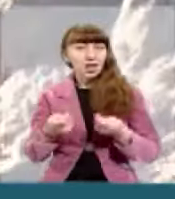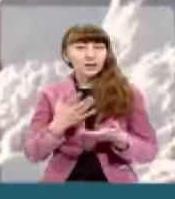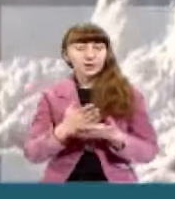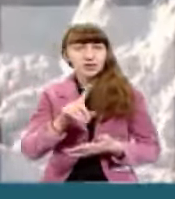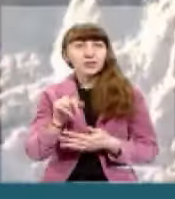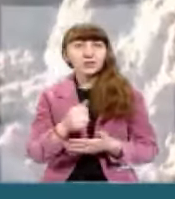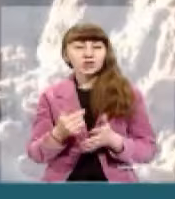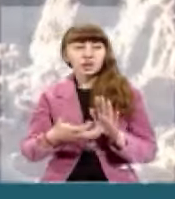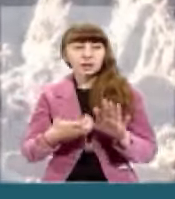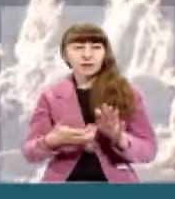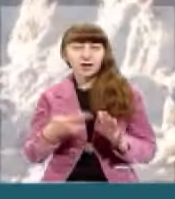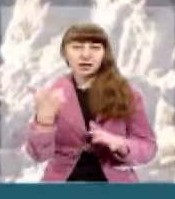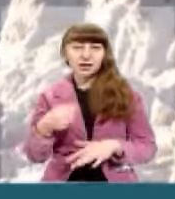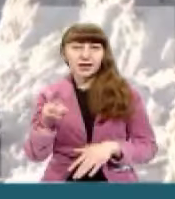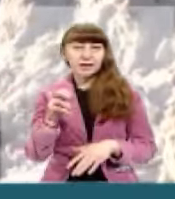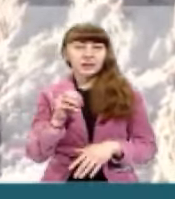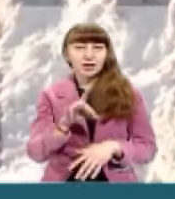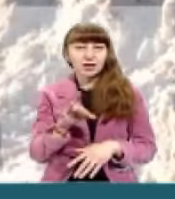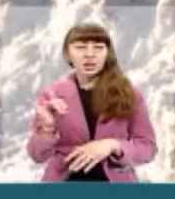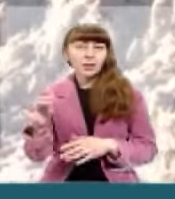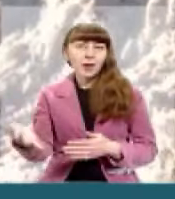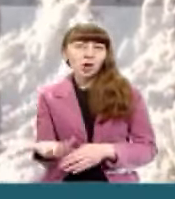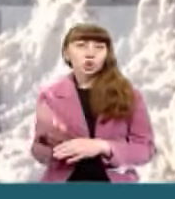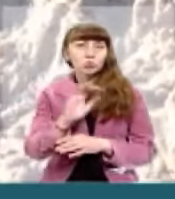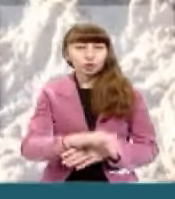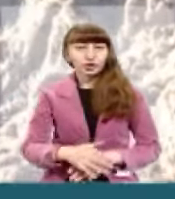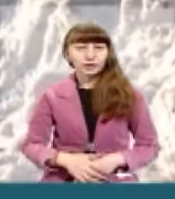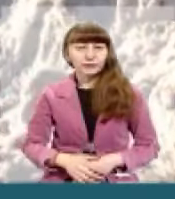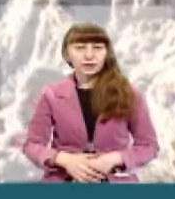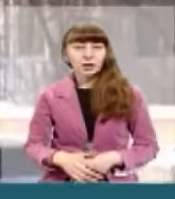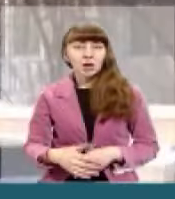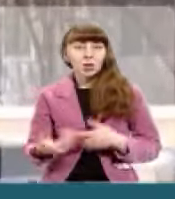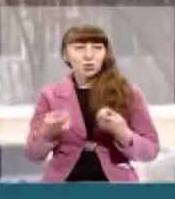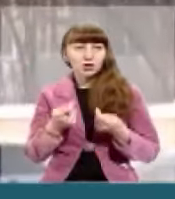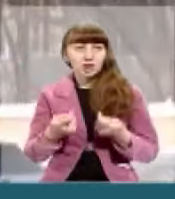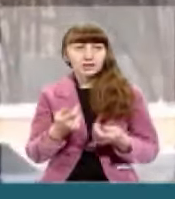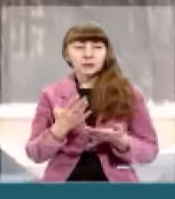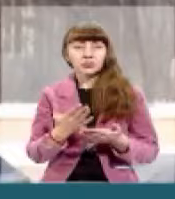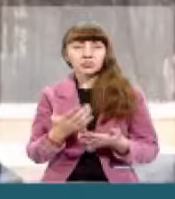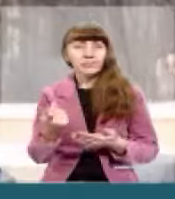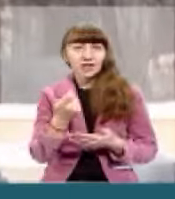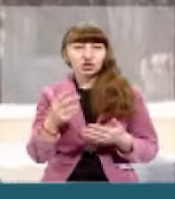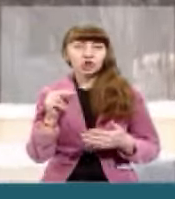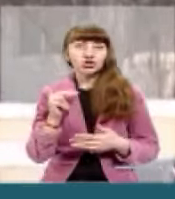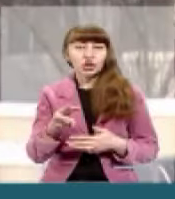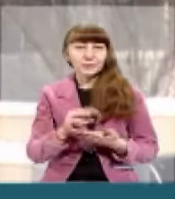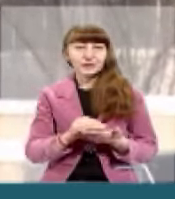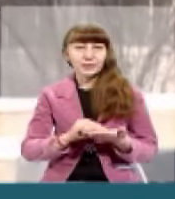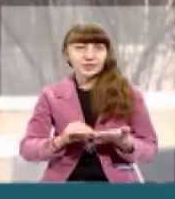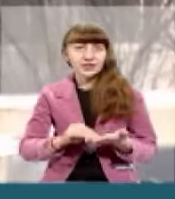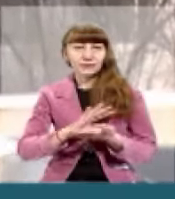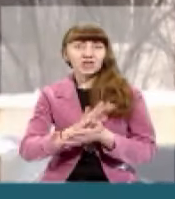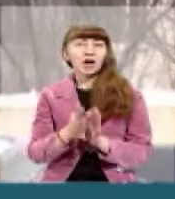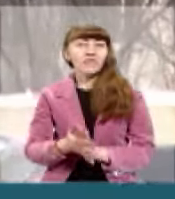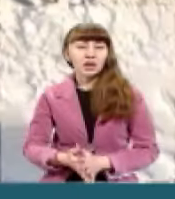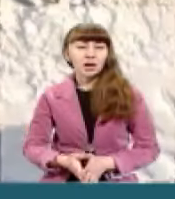К примеру, нехватка грейдеров и погрузчиков. По словам Марата Жундубаева, их у организации в наличии гораздо меньше, чем заявлено в